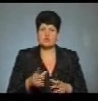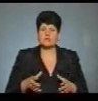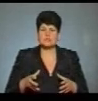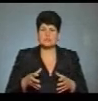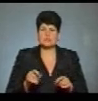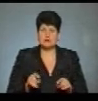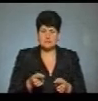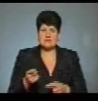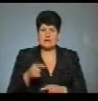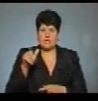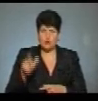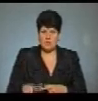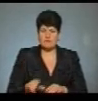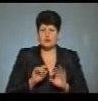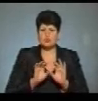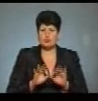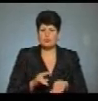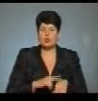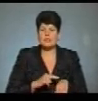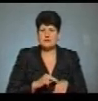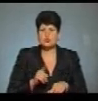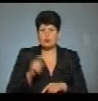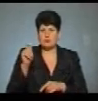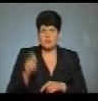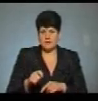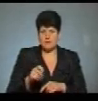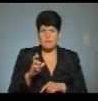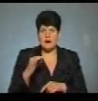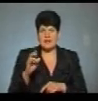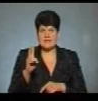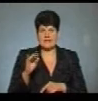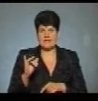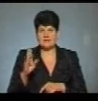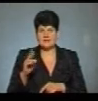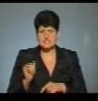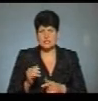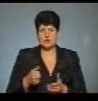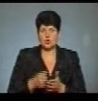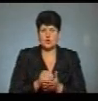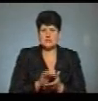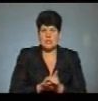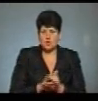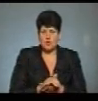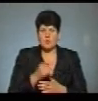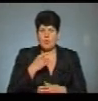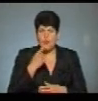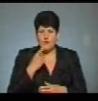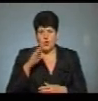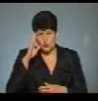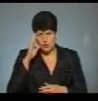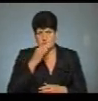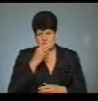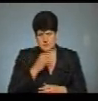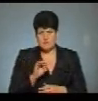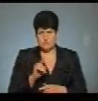затриманий тернополянин. Він розповів поліцейським, що приїхав у Байківці до знайомих. За словами Андрія Об'єщика, хлопець зізнався